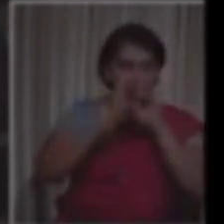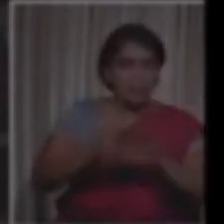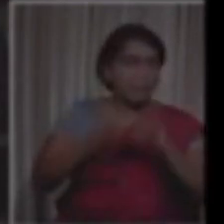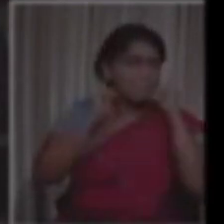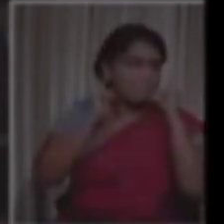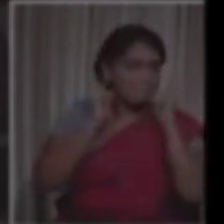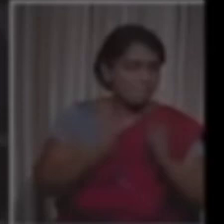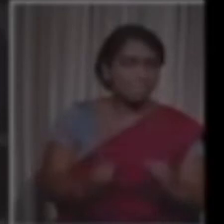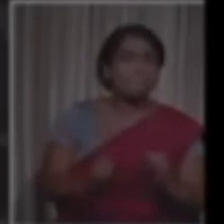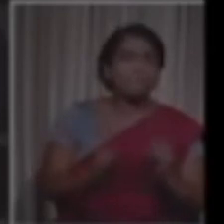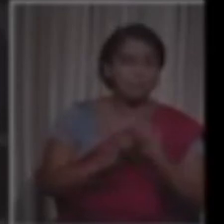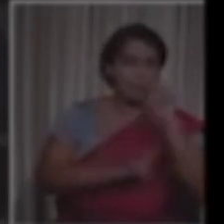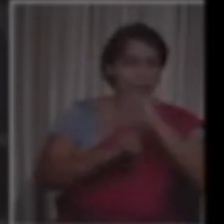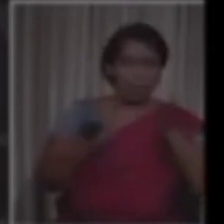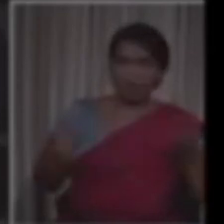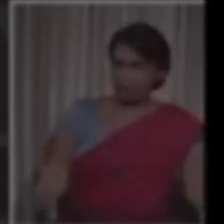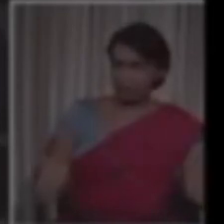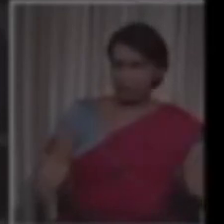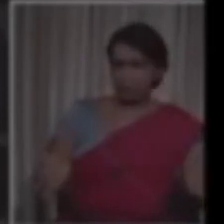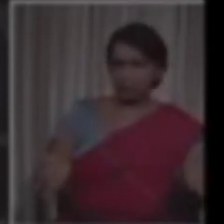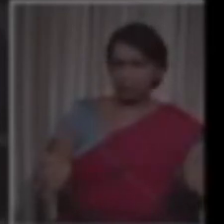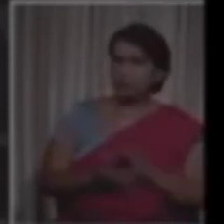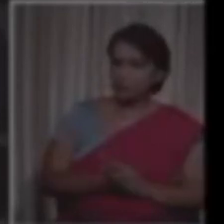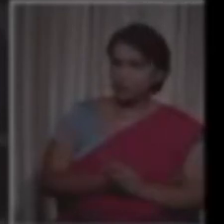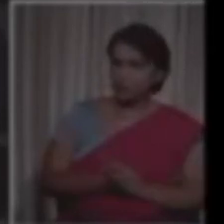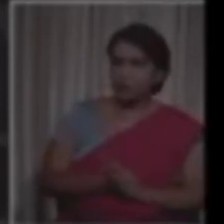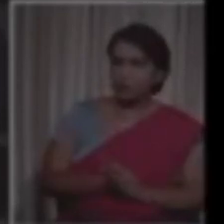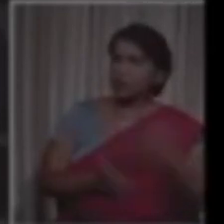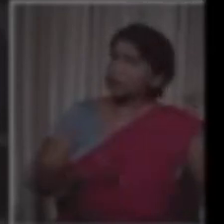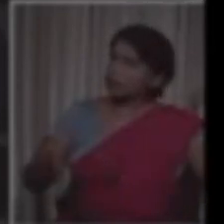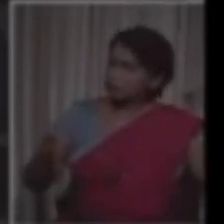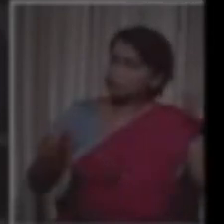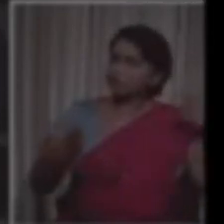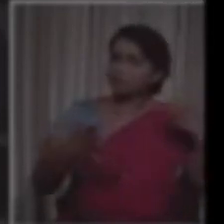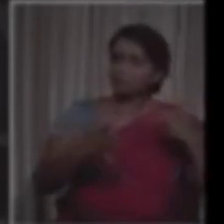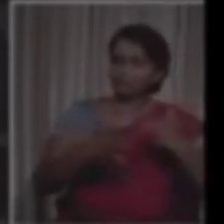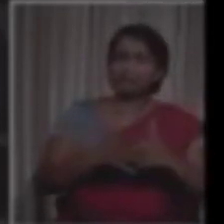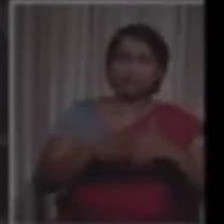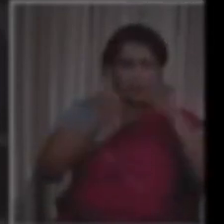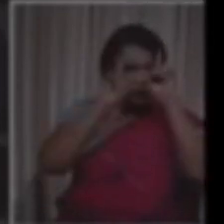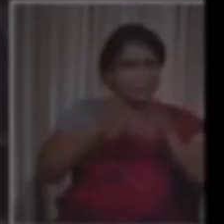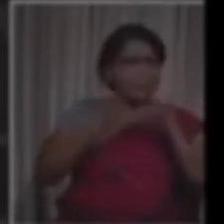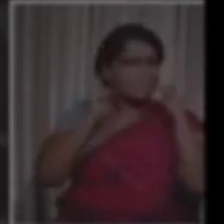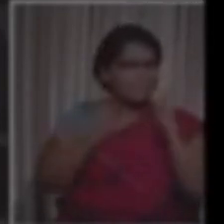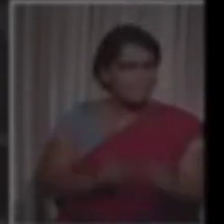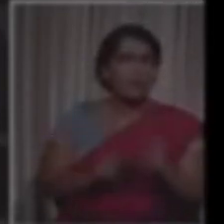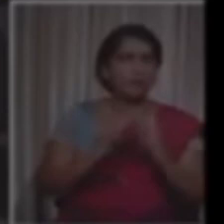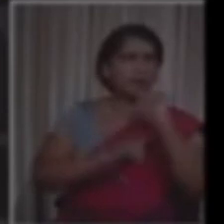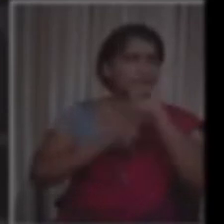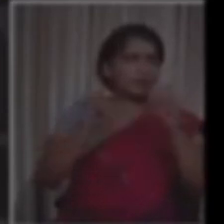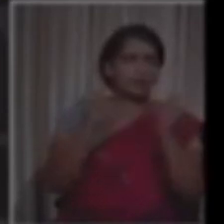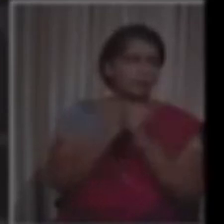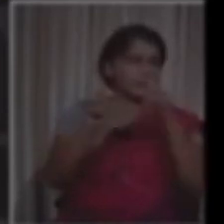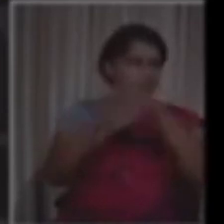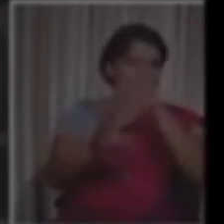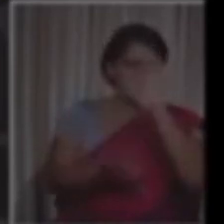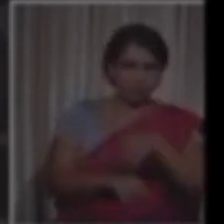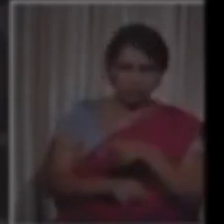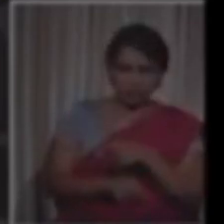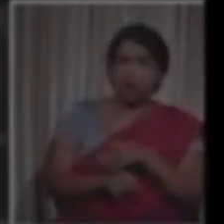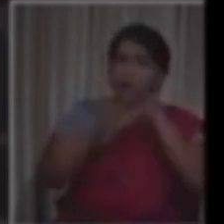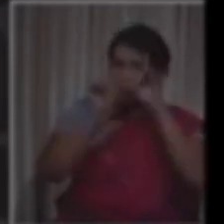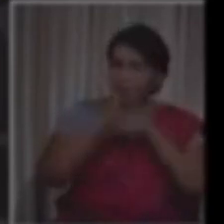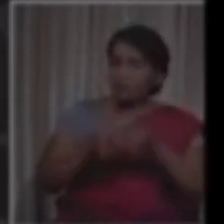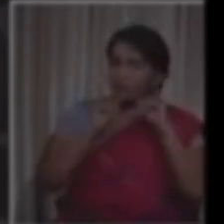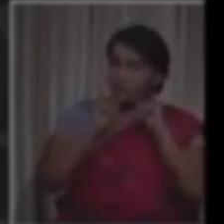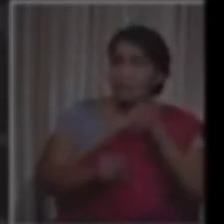භාවයට පත් වෙන පාර්ලිමේන්තුවක් මේක. මා කියන්නේ ඉතිහාසය. ඉතිහාසය. එවැනි අසිස්ත භාවයට මේ පාර්ලිමේන්තුව පත් වී තිබෙනවා. එවැනි